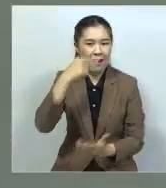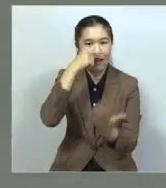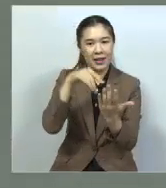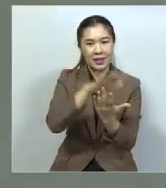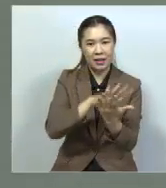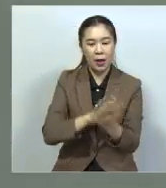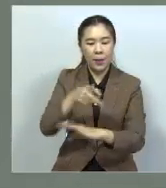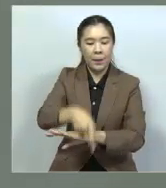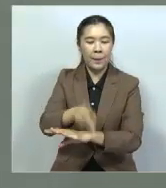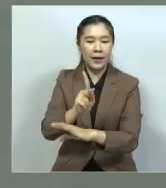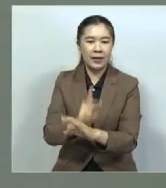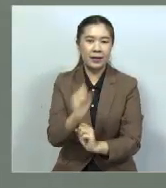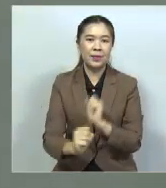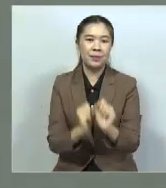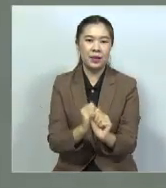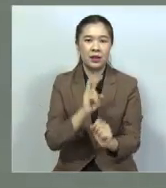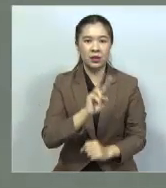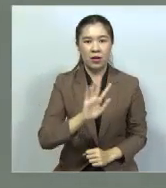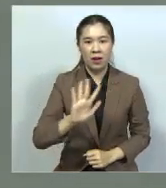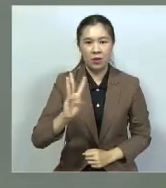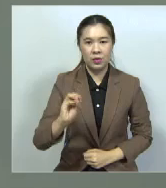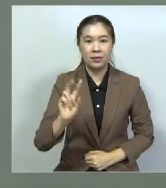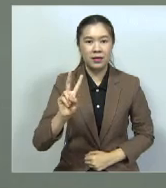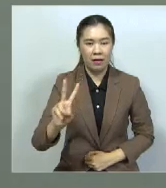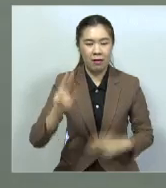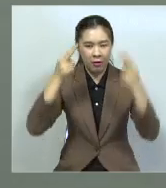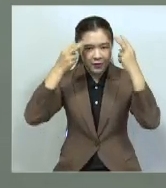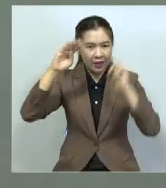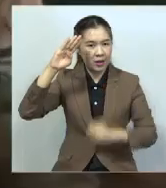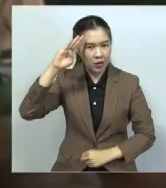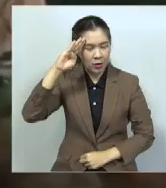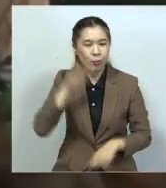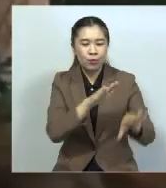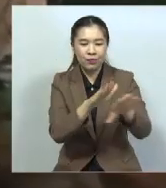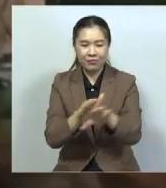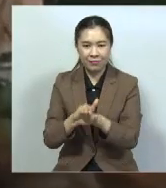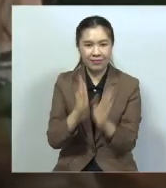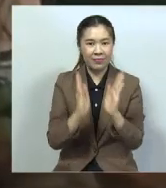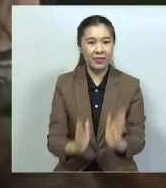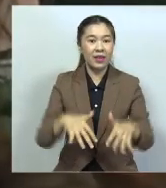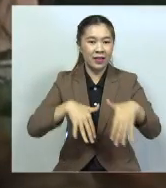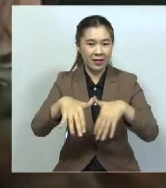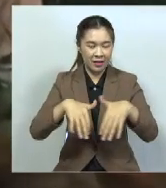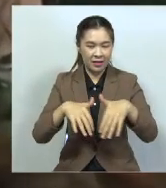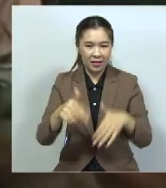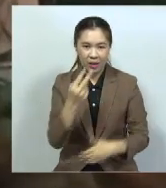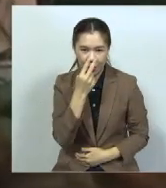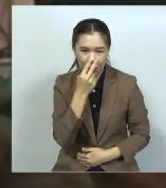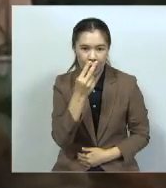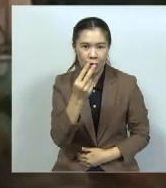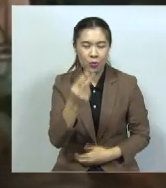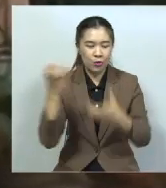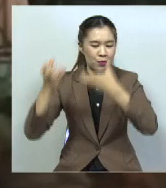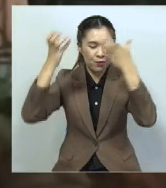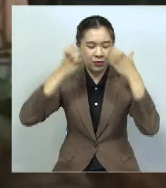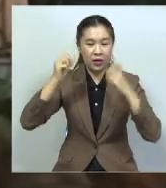จะเป็นประธานในปี2562พร้อมวันนี้นายกรัฐมนตรียังเชิญชวนประชาชนร่วมกันรับชมการแสดงโขนพระรา